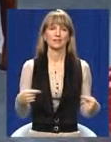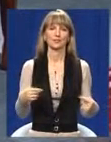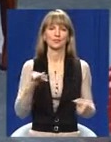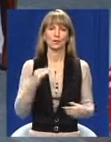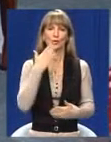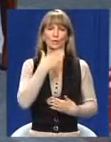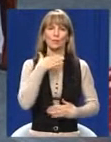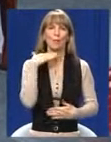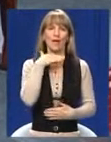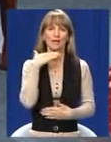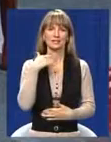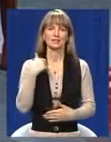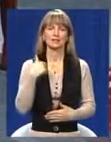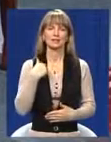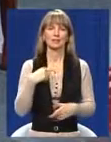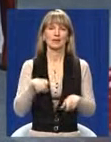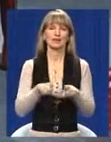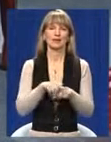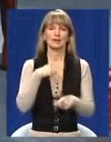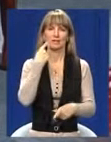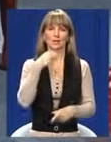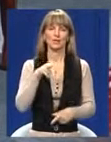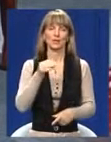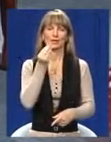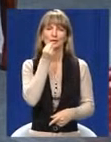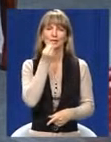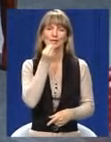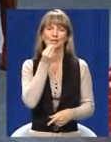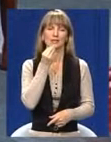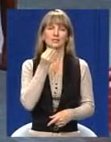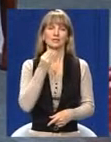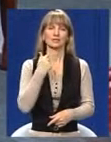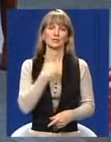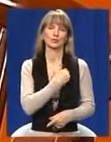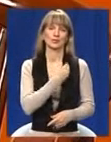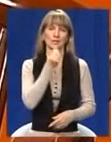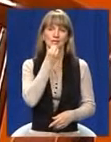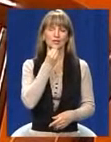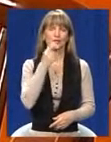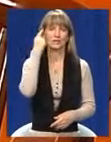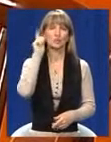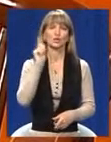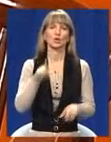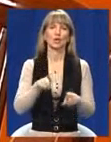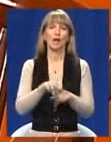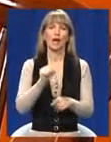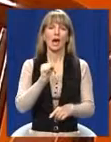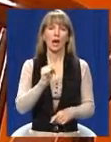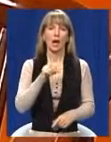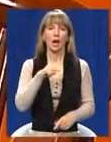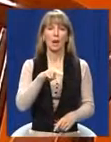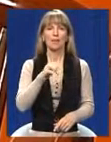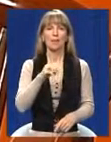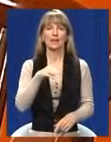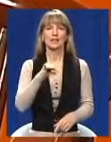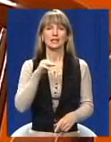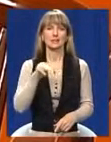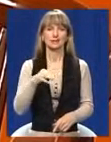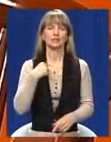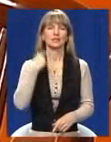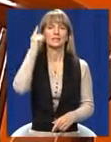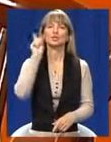м'ясо. Ми тут вже так заговорили про їжу, в мене вже аж слюнки потекли. А ти знаєш, що таке апетит, до речі? Ну, знаю. І